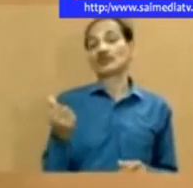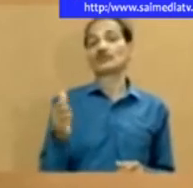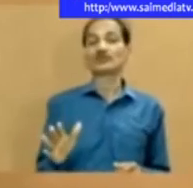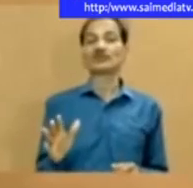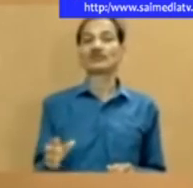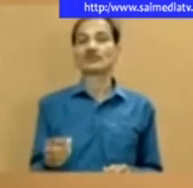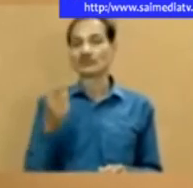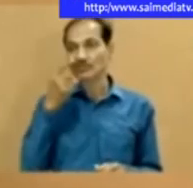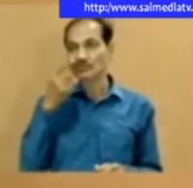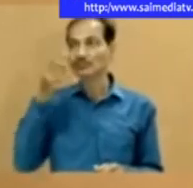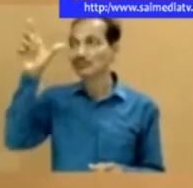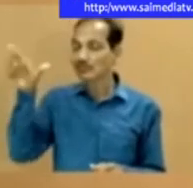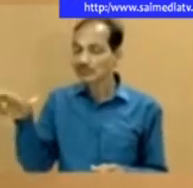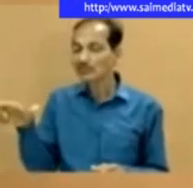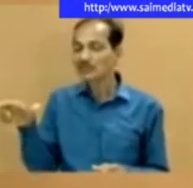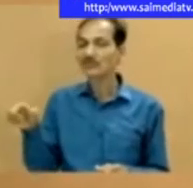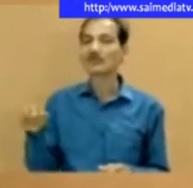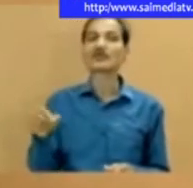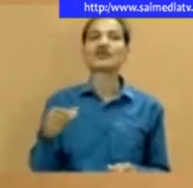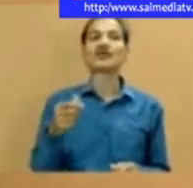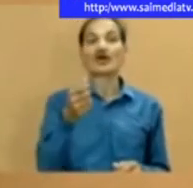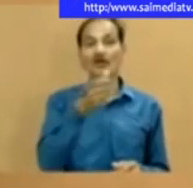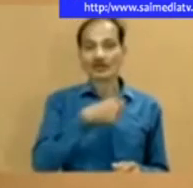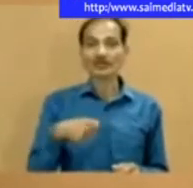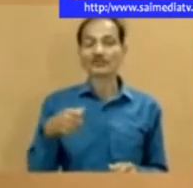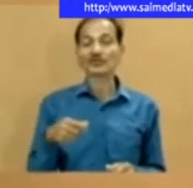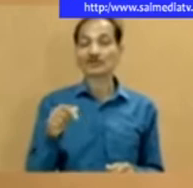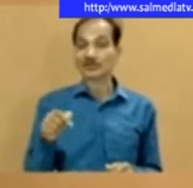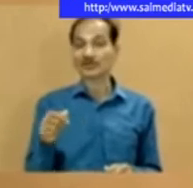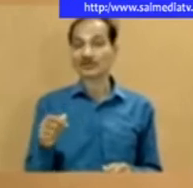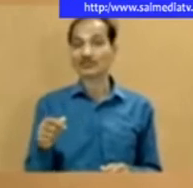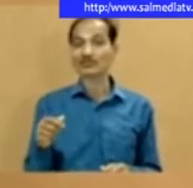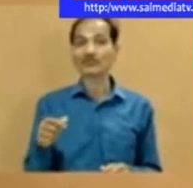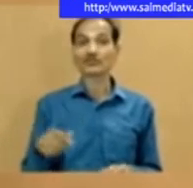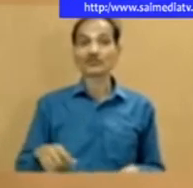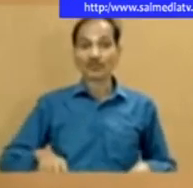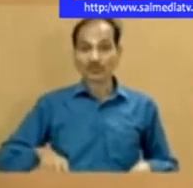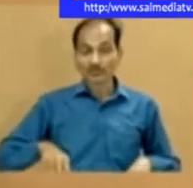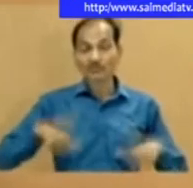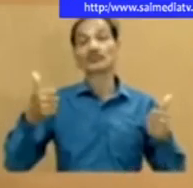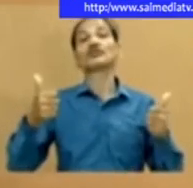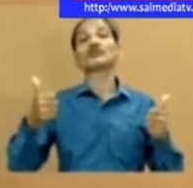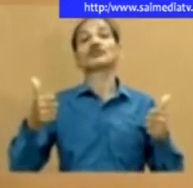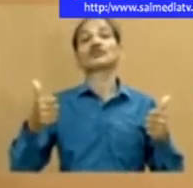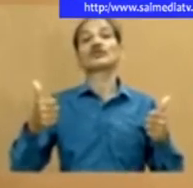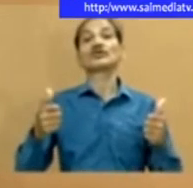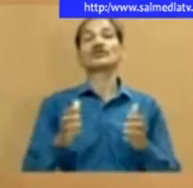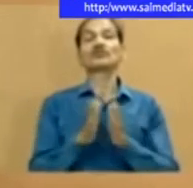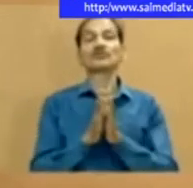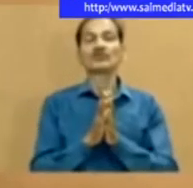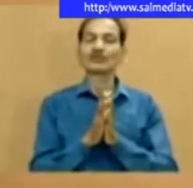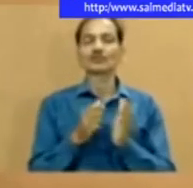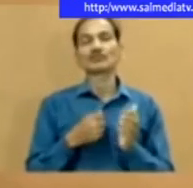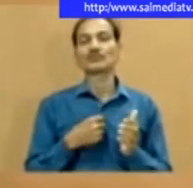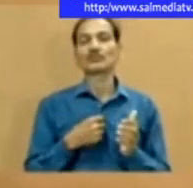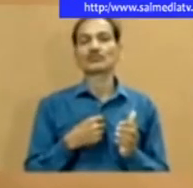ଡର ଏବଂ ଭୟକୁ ଜୟ କରିବାର କ୍ଷମତା ଭଗବାନ ଦେଇଛନ୍ତି ଭୟକୁ ଯେତେ ଡରିବା ସିଏ ଆମକୁ ସେତିକି